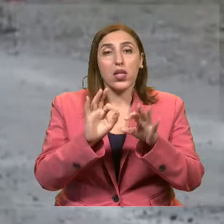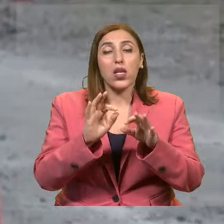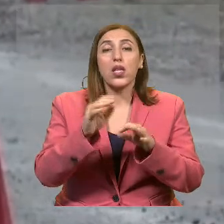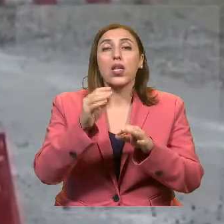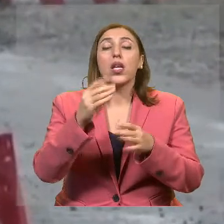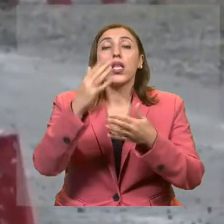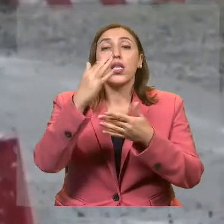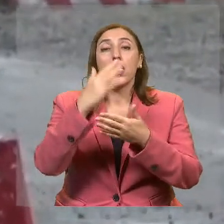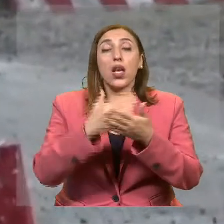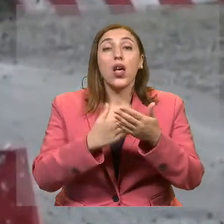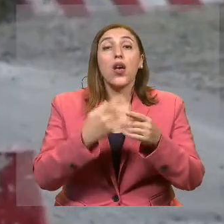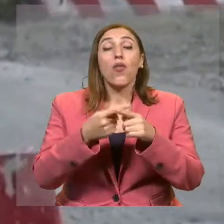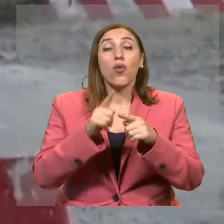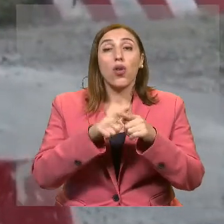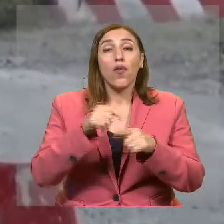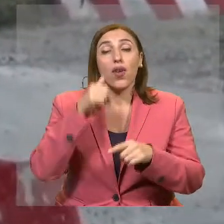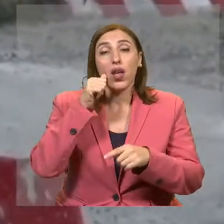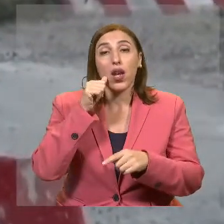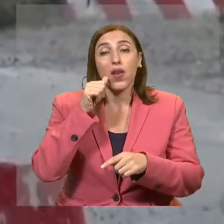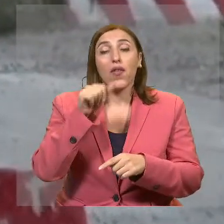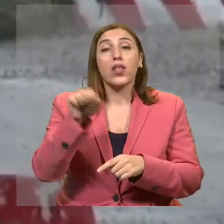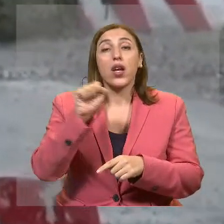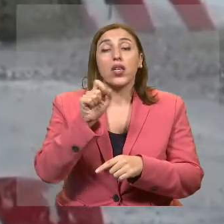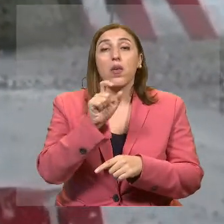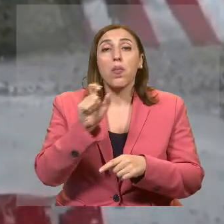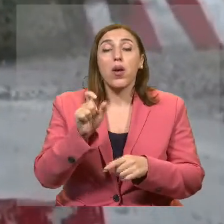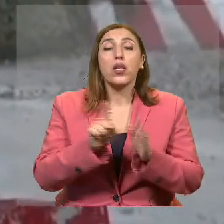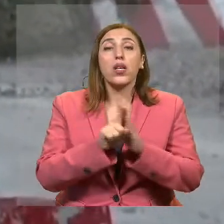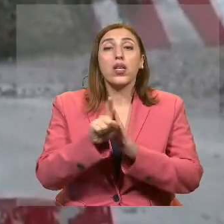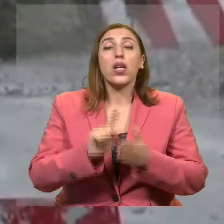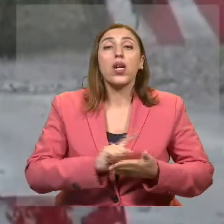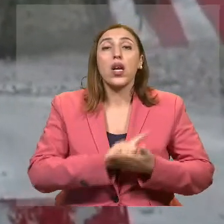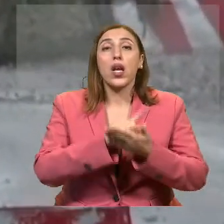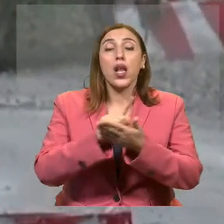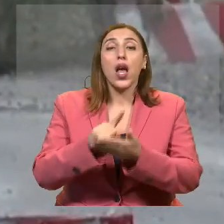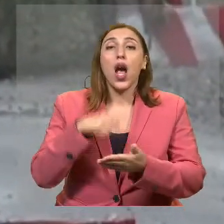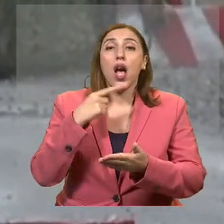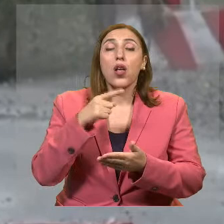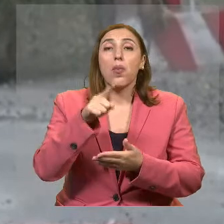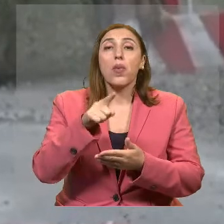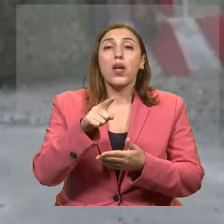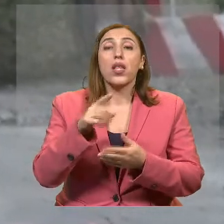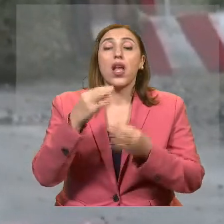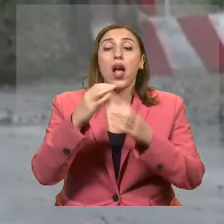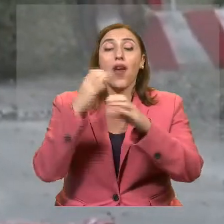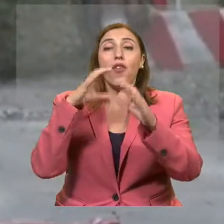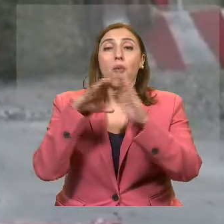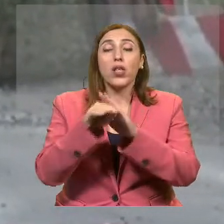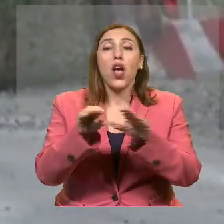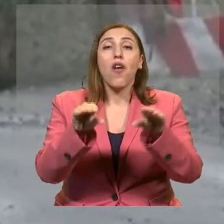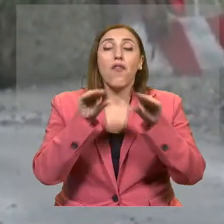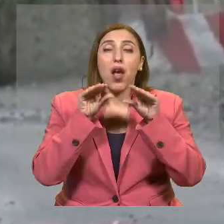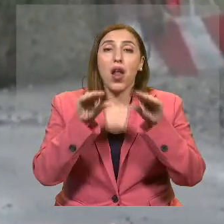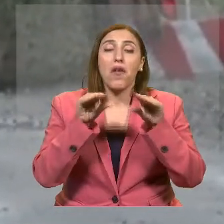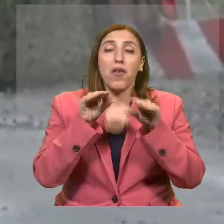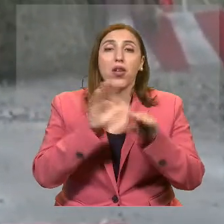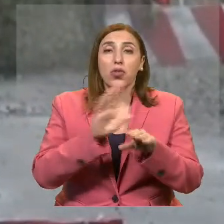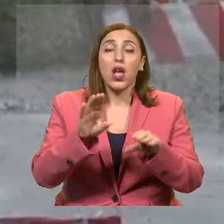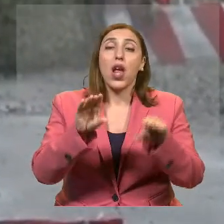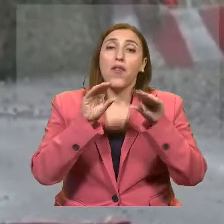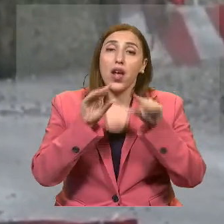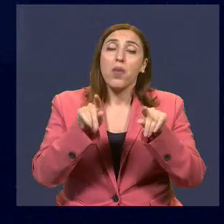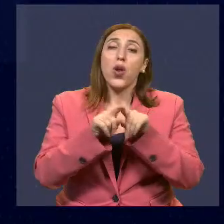Երևանից արցախցիներն իրենց հասած տեղեկությունն էին քննարկում, թե այդտեղ միայն վերմակներ են։ Վերմակ կա, բայց կան նաև